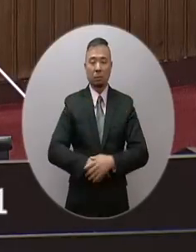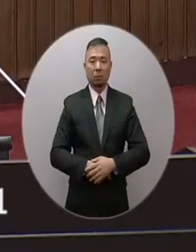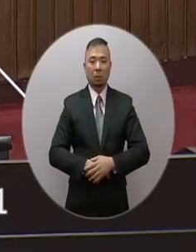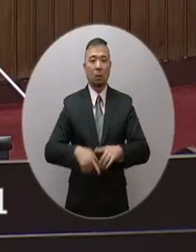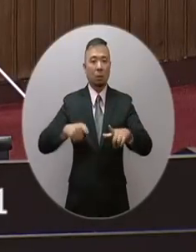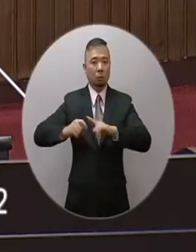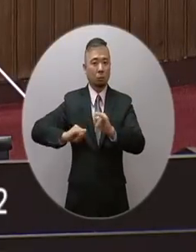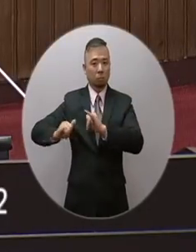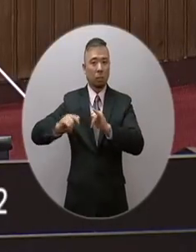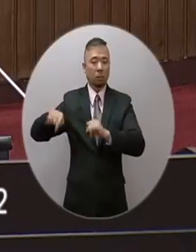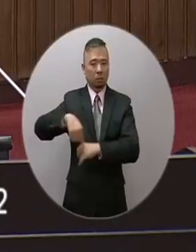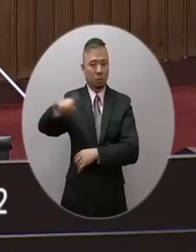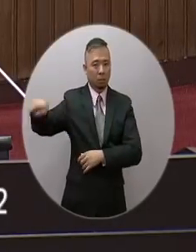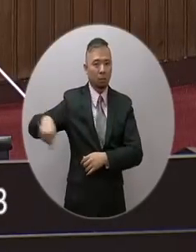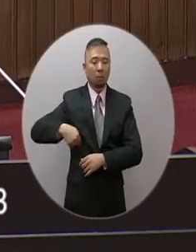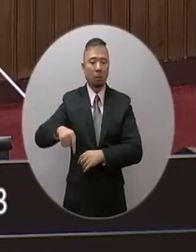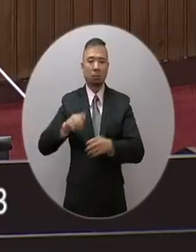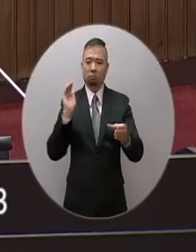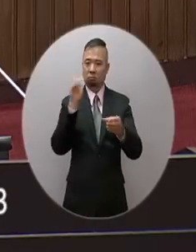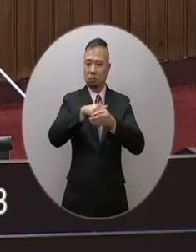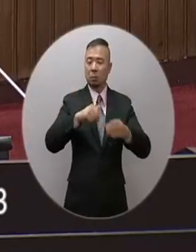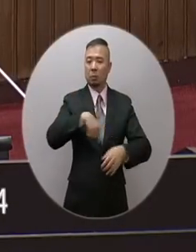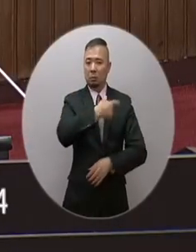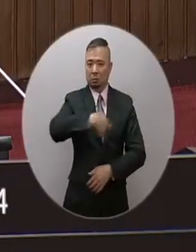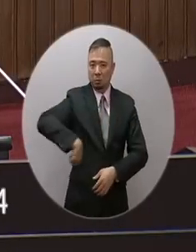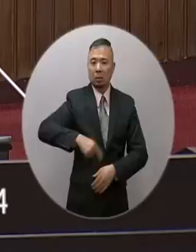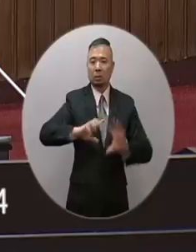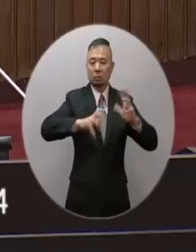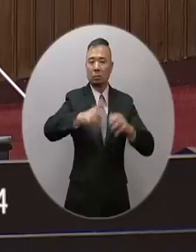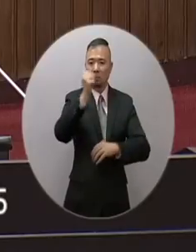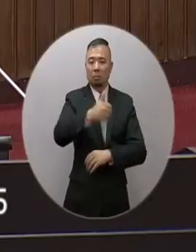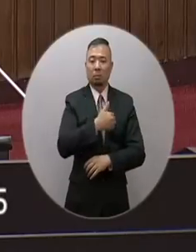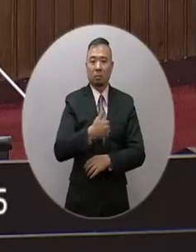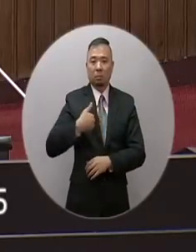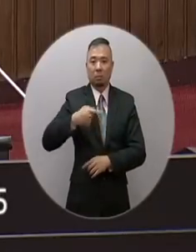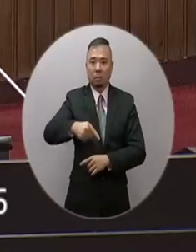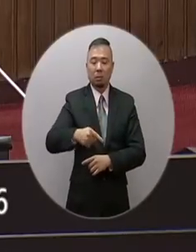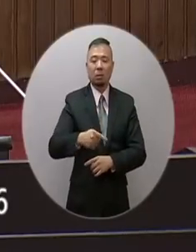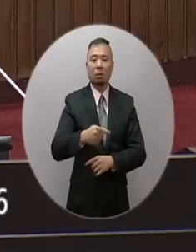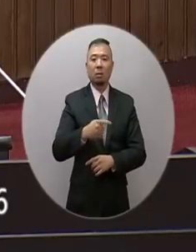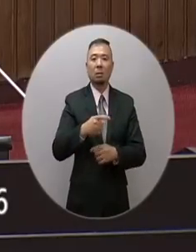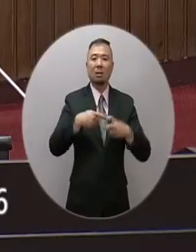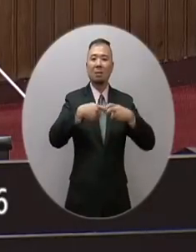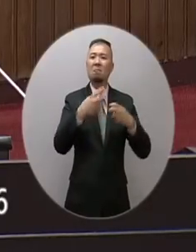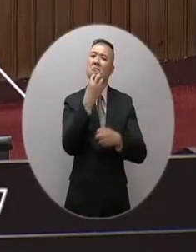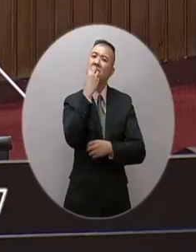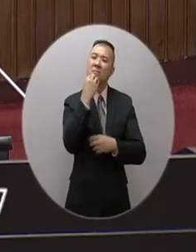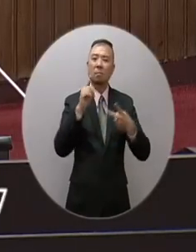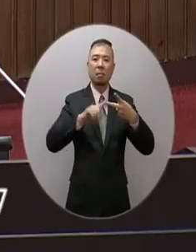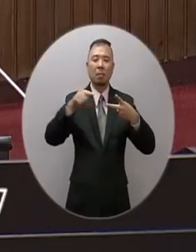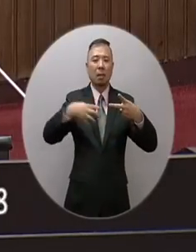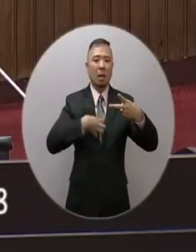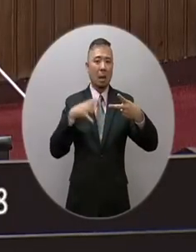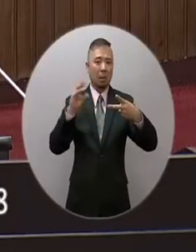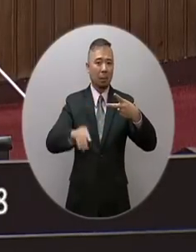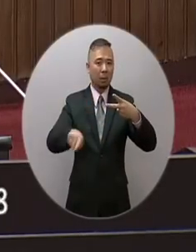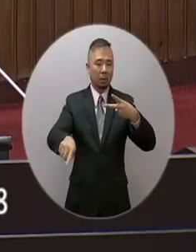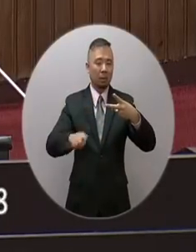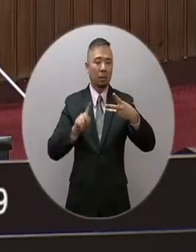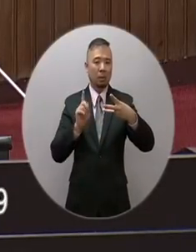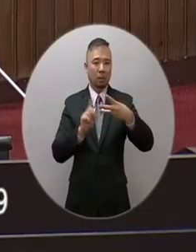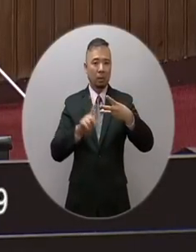来，李登辉、陈水扁、马英九三位总统都在卸任后被起